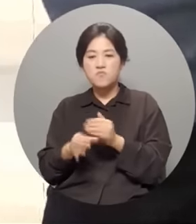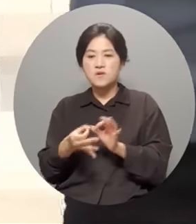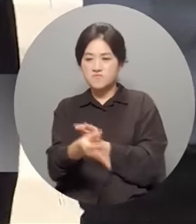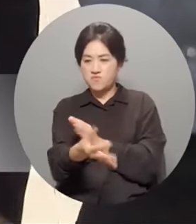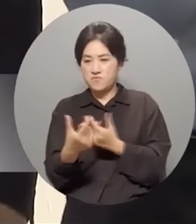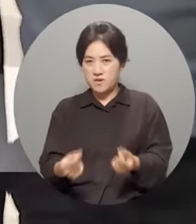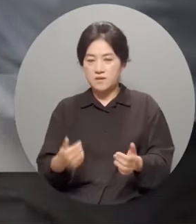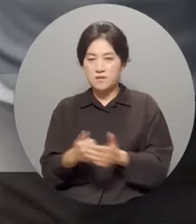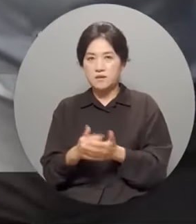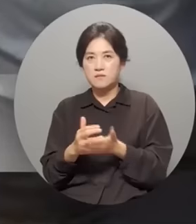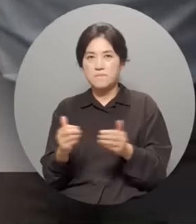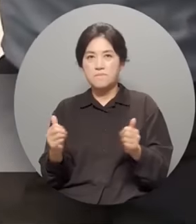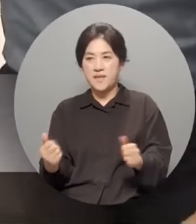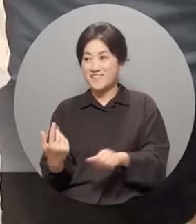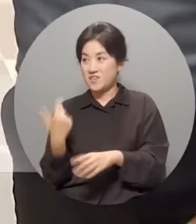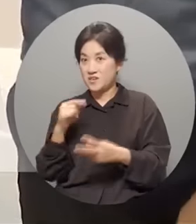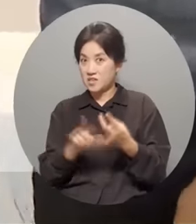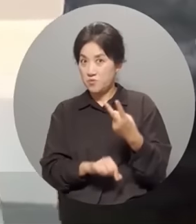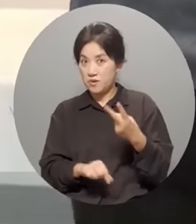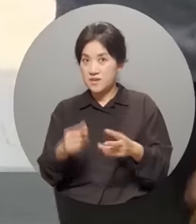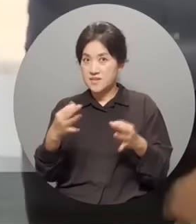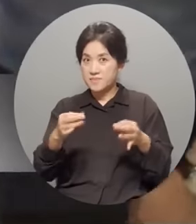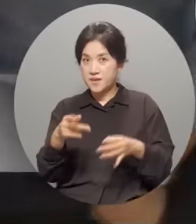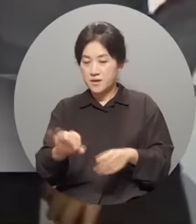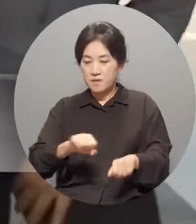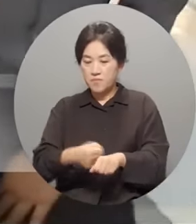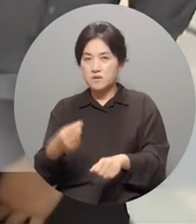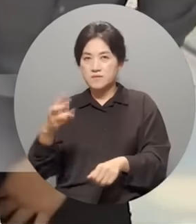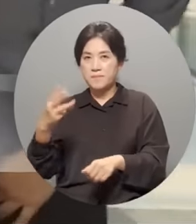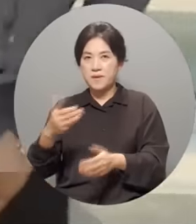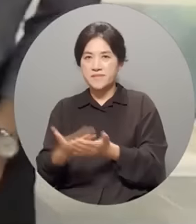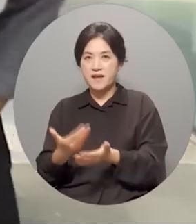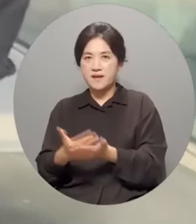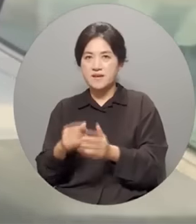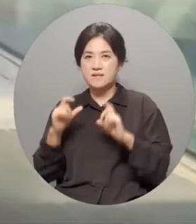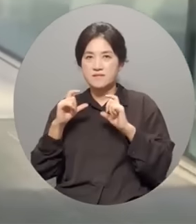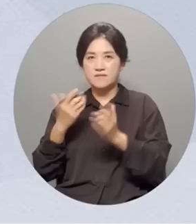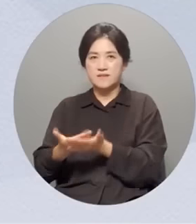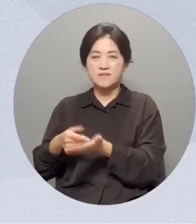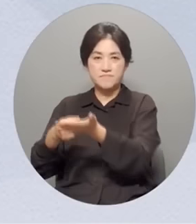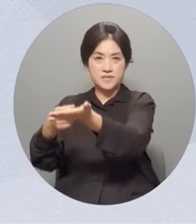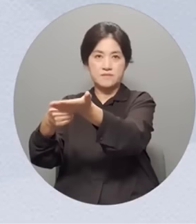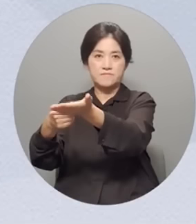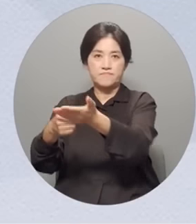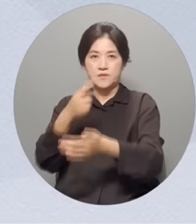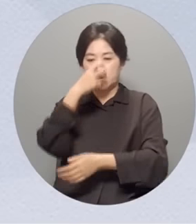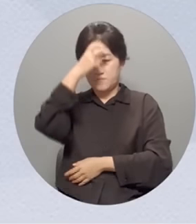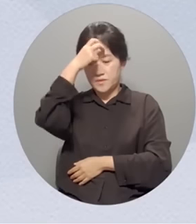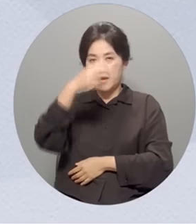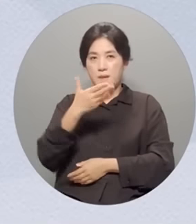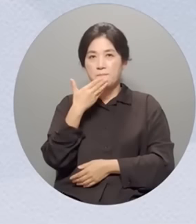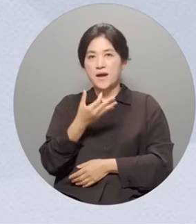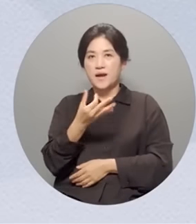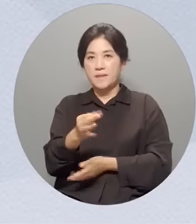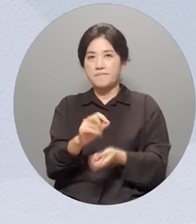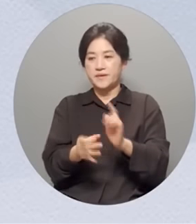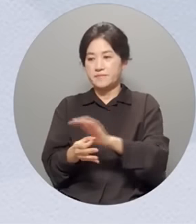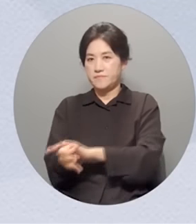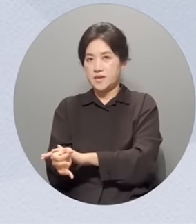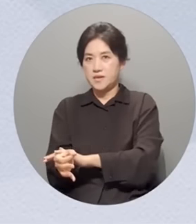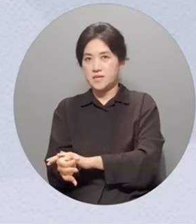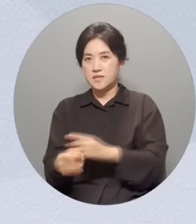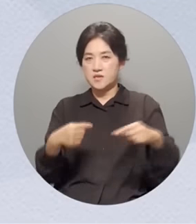씨를 재판에 넘겼고 오늘 김 씨에게 벌금 300만 원을 구형했습니다. 검찰은 밥값을 대신 내준 건